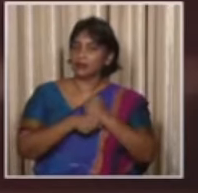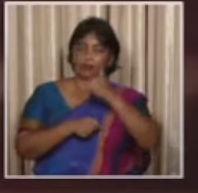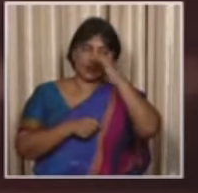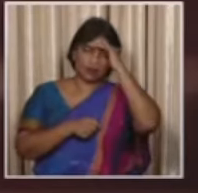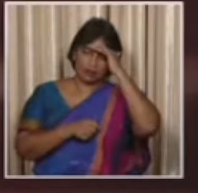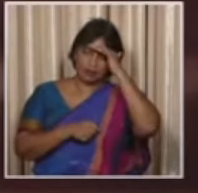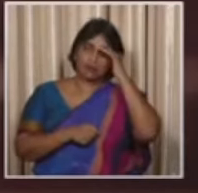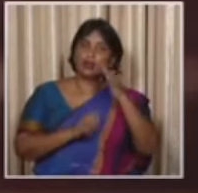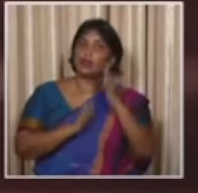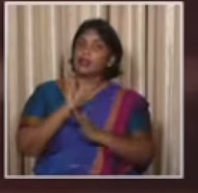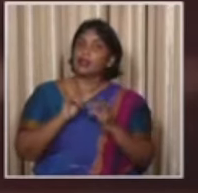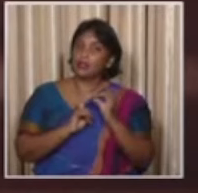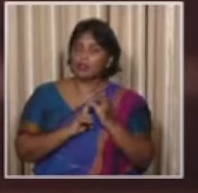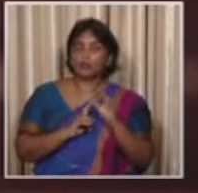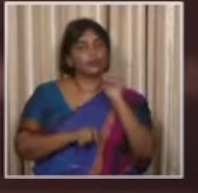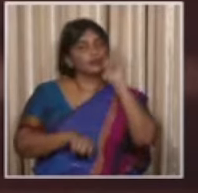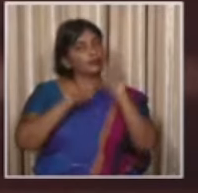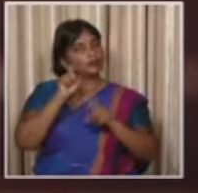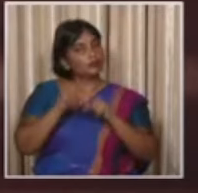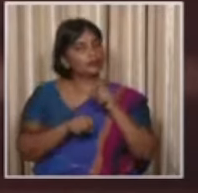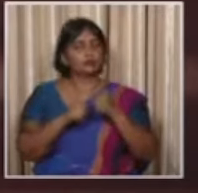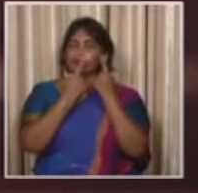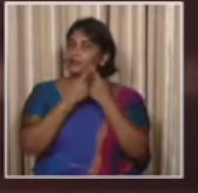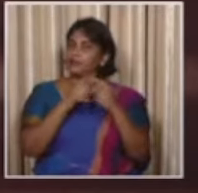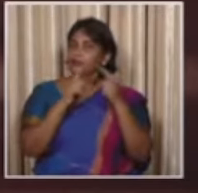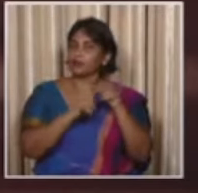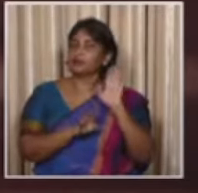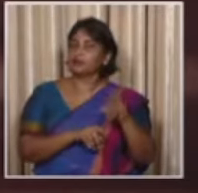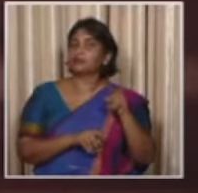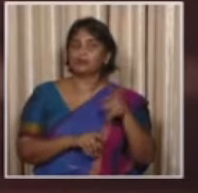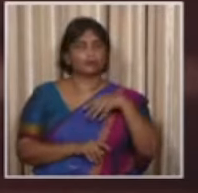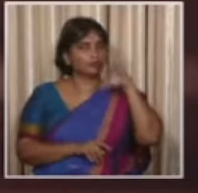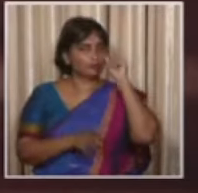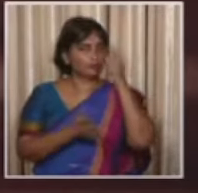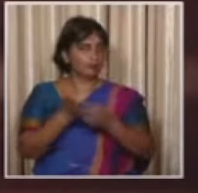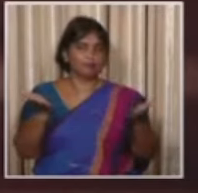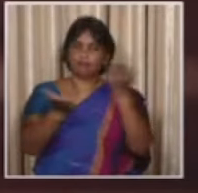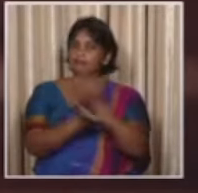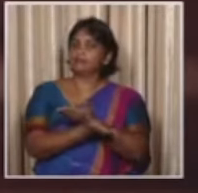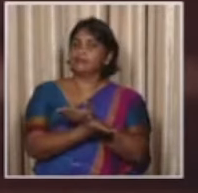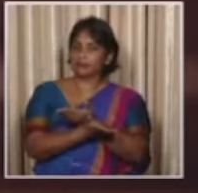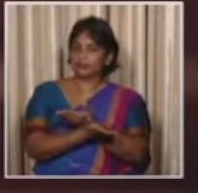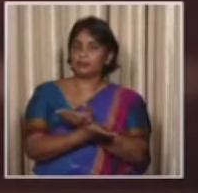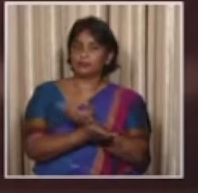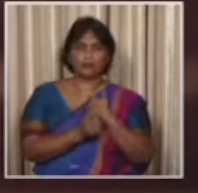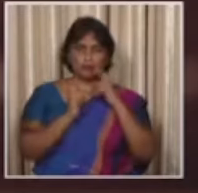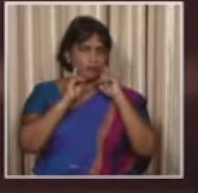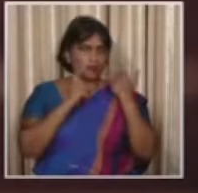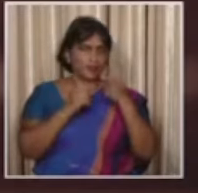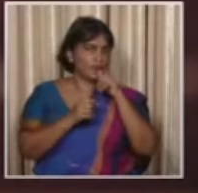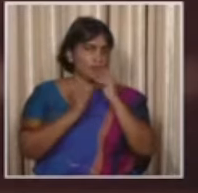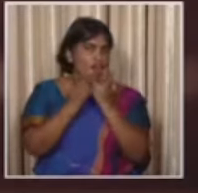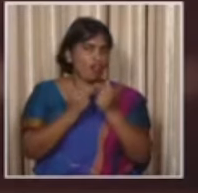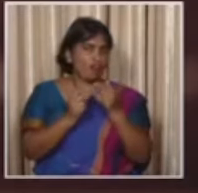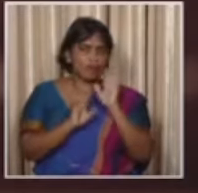නායකයෝ, ඇමතිවරු, නිලධාරීන් විවිධාකාරයේ අවබෝධය ගිවිසුම් අස්සන් කරනවා. මන් දන්නේ ඒක